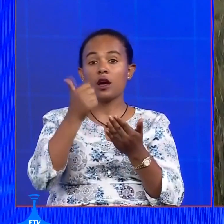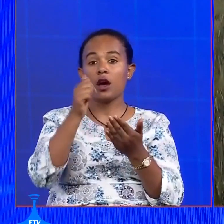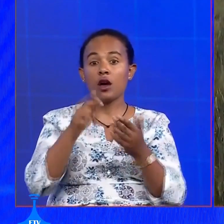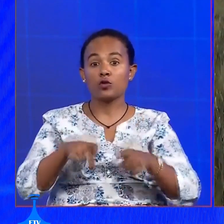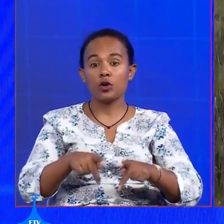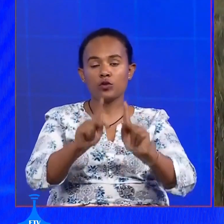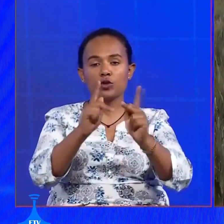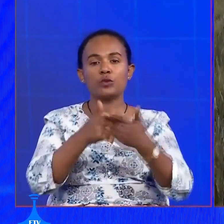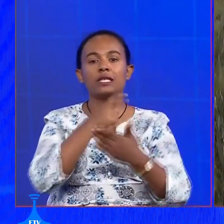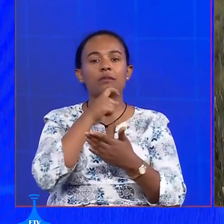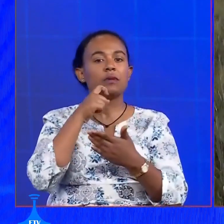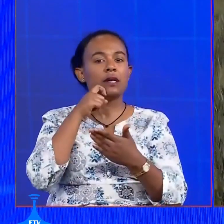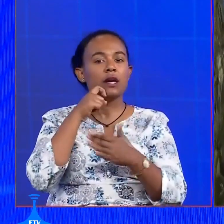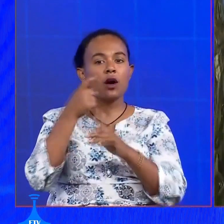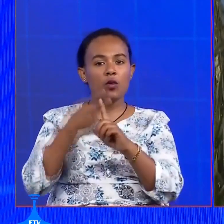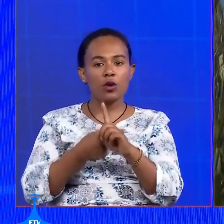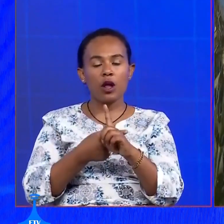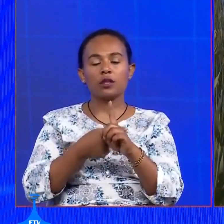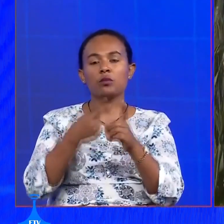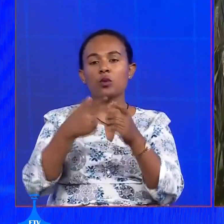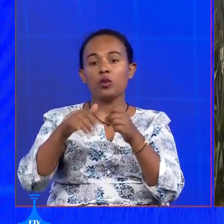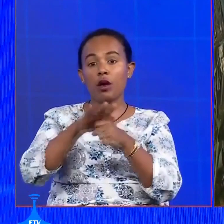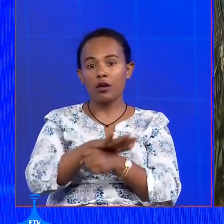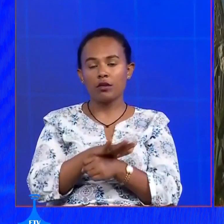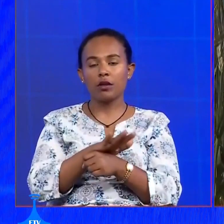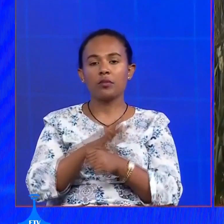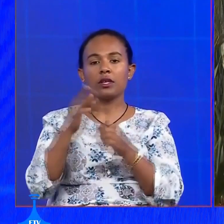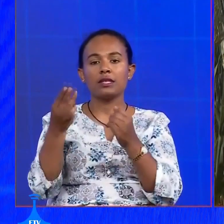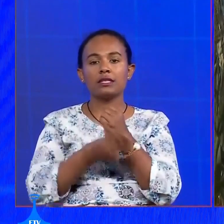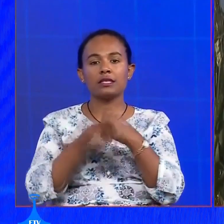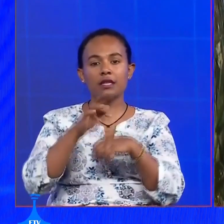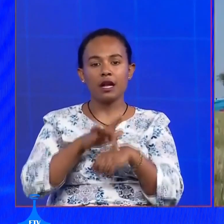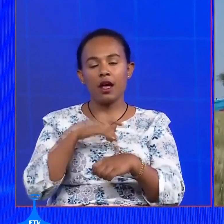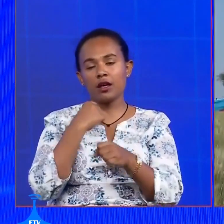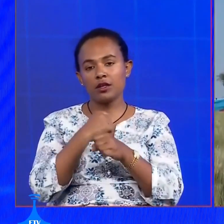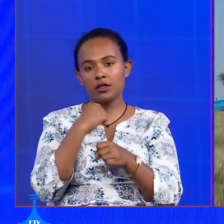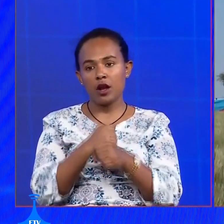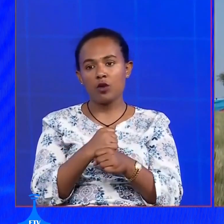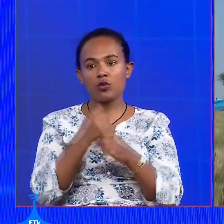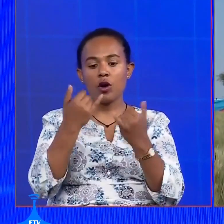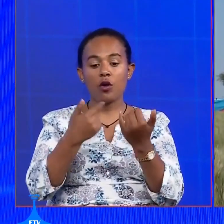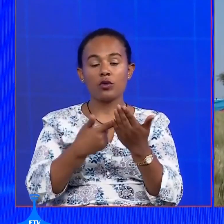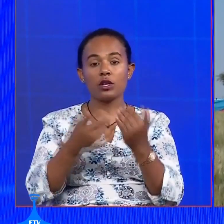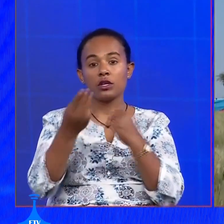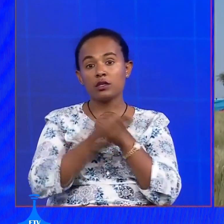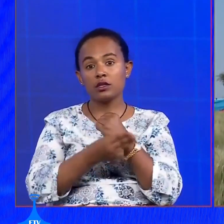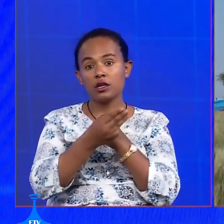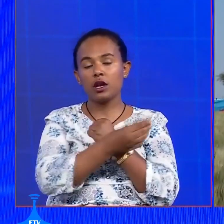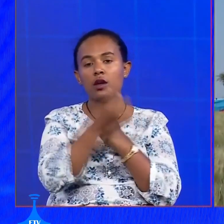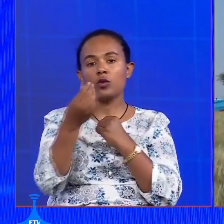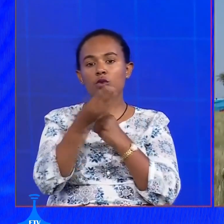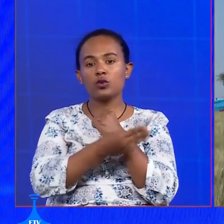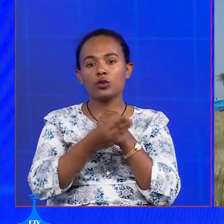በዚህ የበጋ ወራት በኩታገጠም የስንዴ መስኖ ልማት ላይ ተሰማርተው ይገኛሉ። አሁን ይሄ ስንዴ ከሌሎች ስንዴ ምን